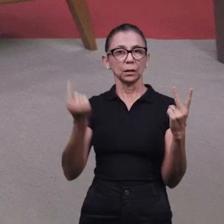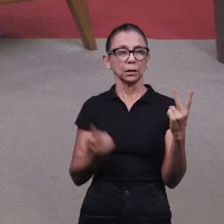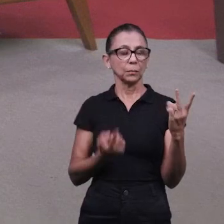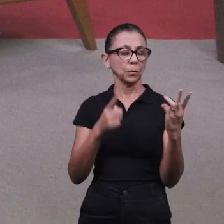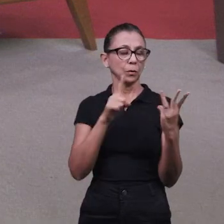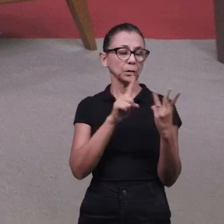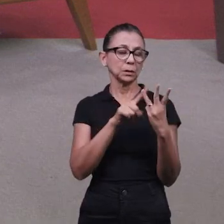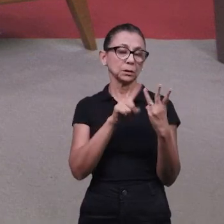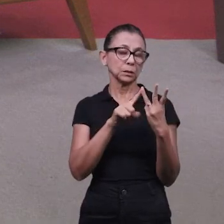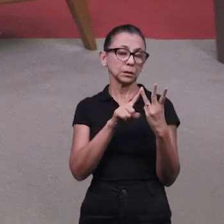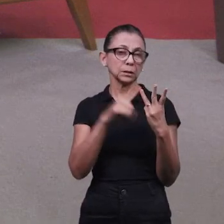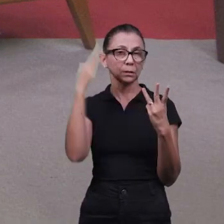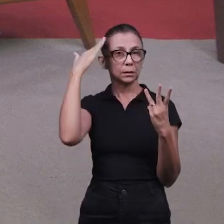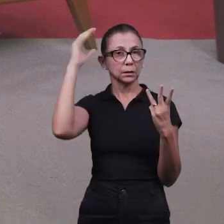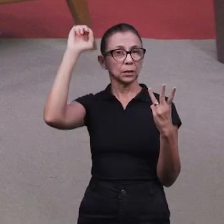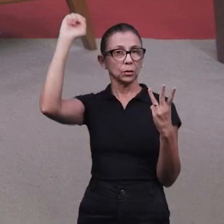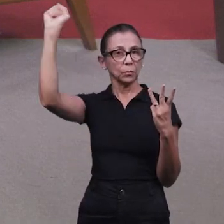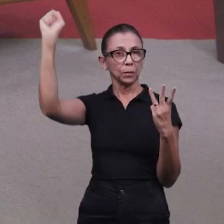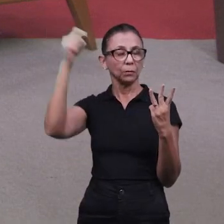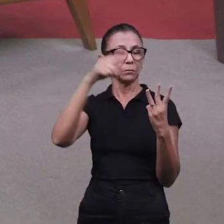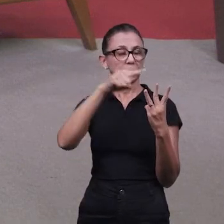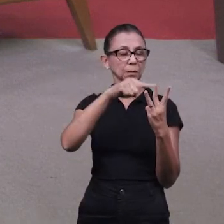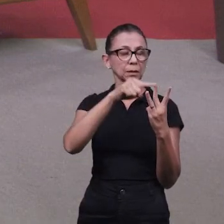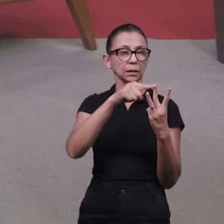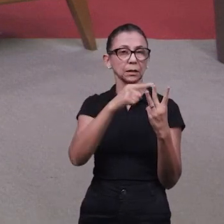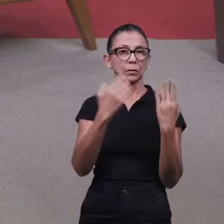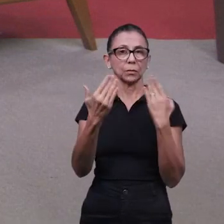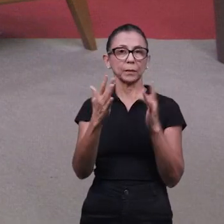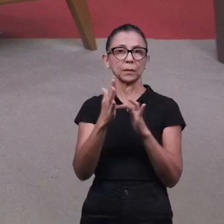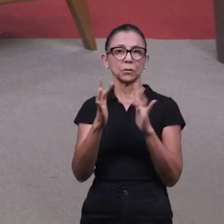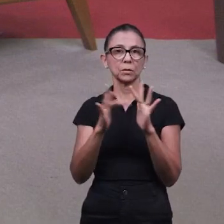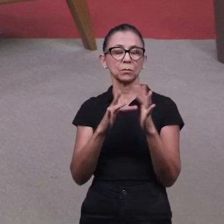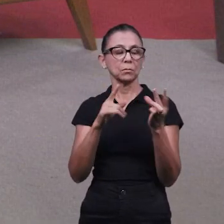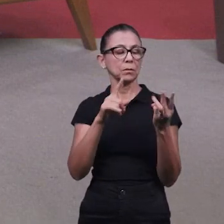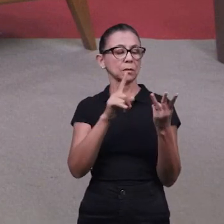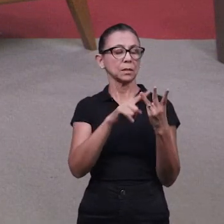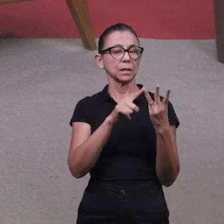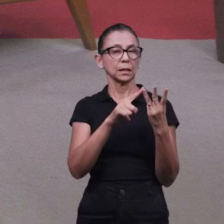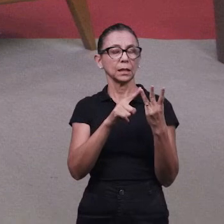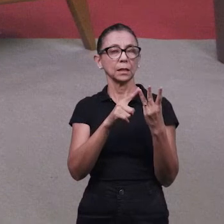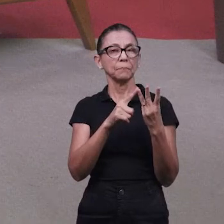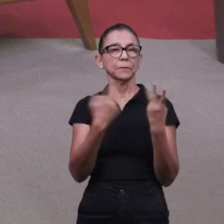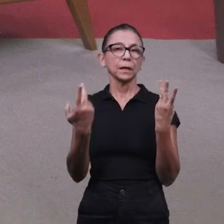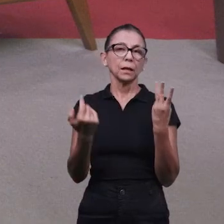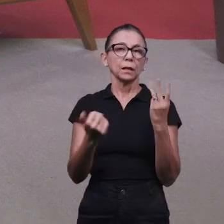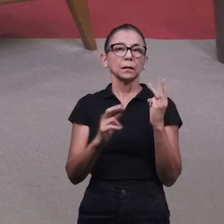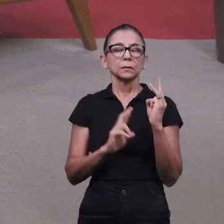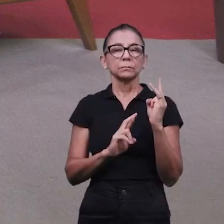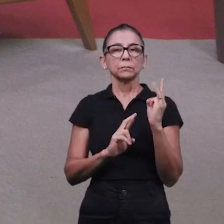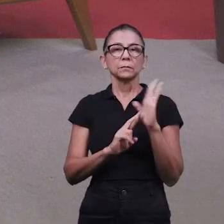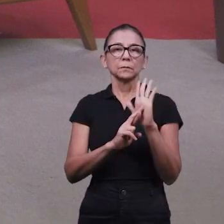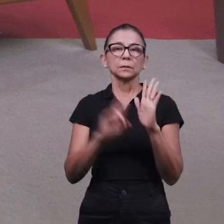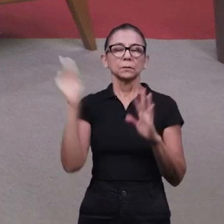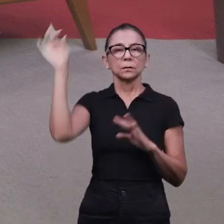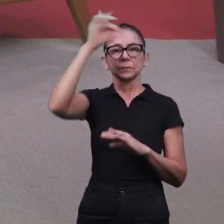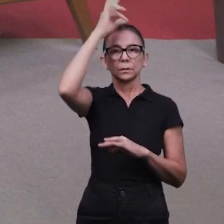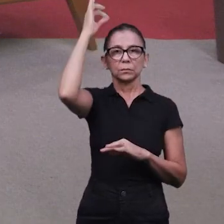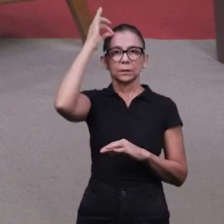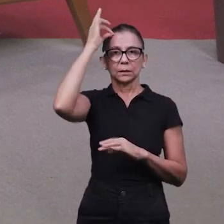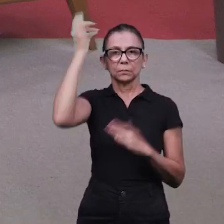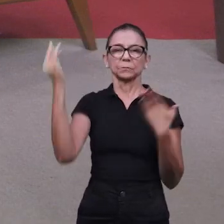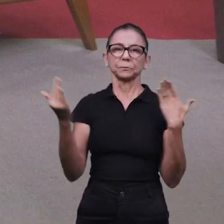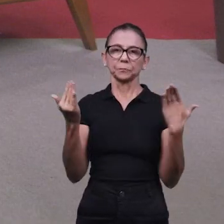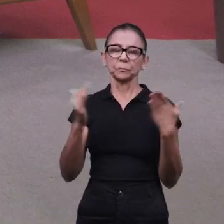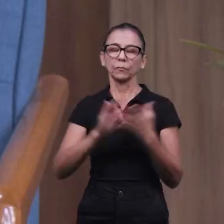et nous avons aussi prophétiquement le gouvernement de Jésus, du Saint-Esprit dans la vie de l'homme. Alors, vous